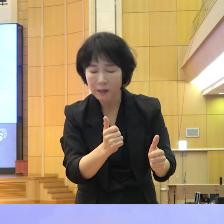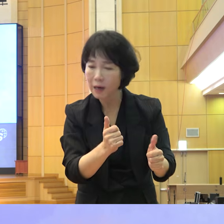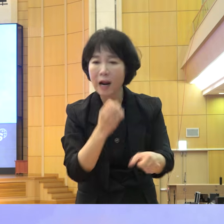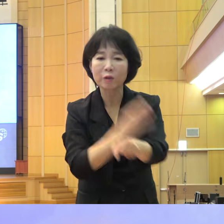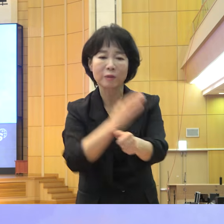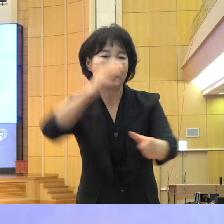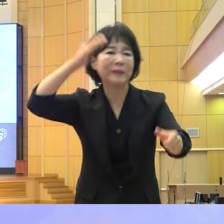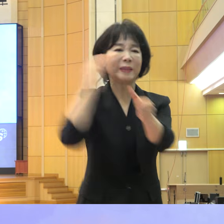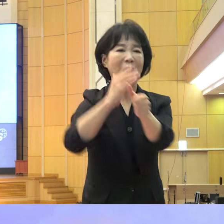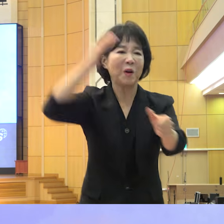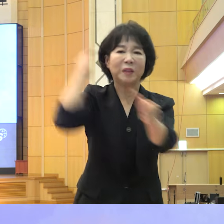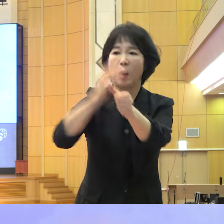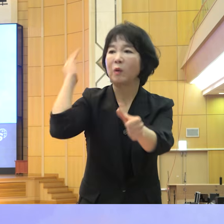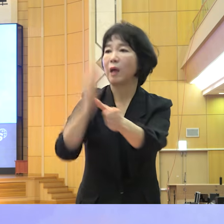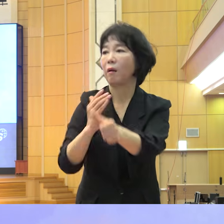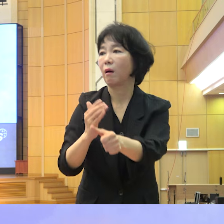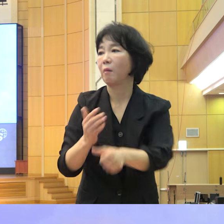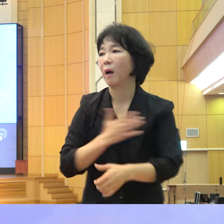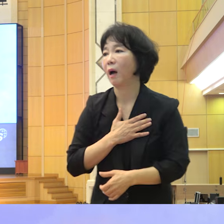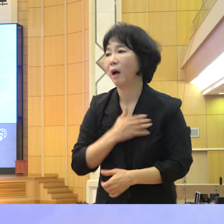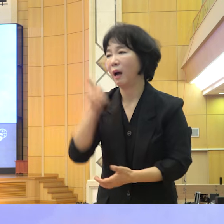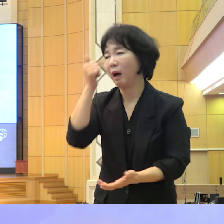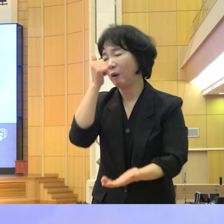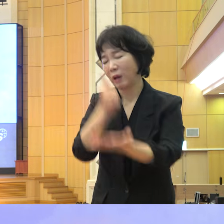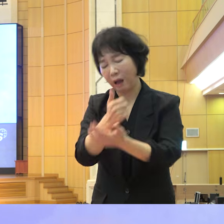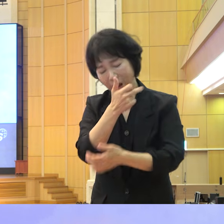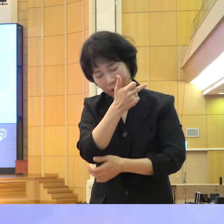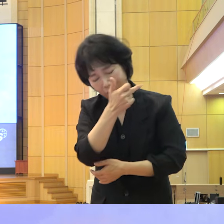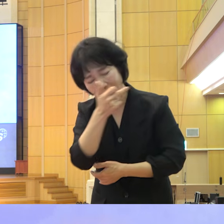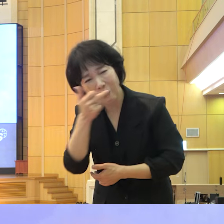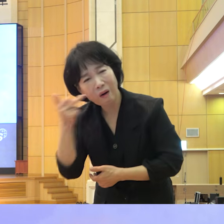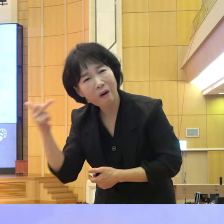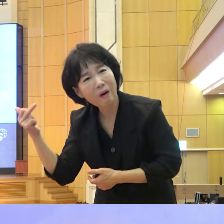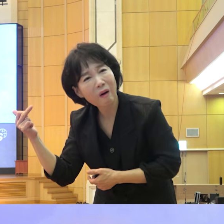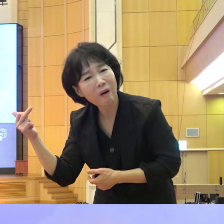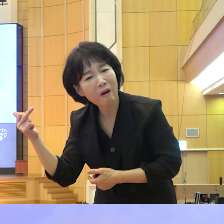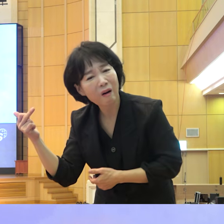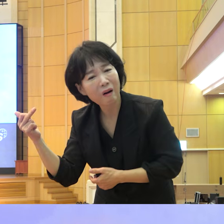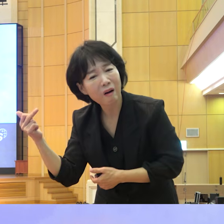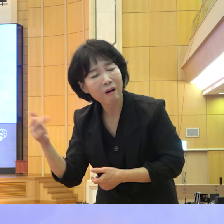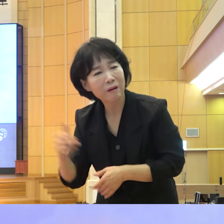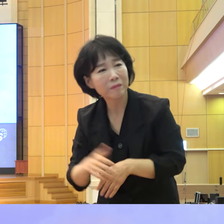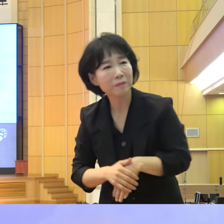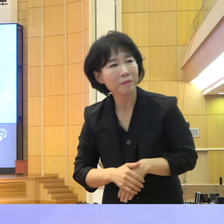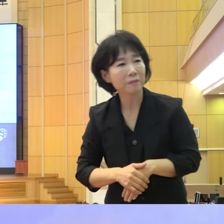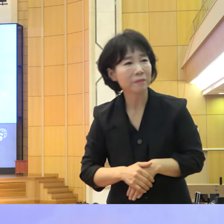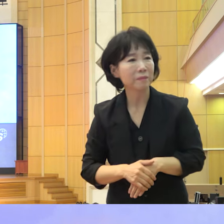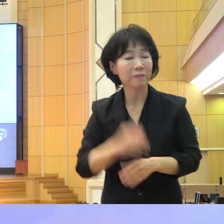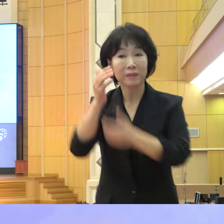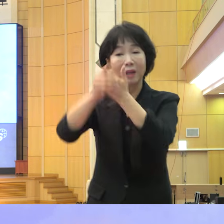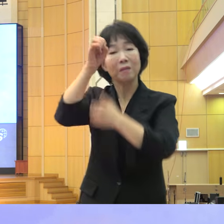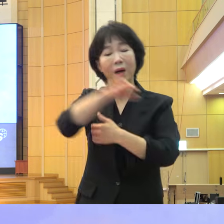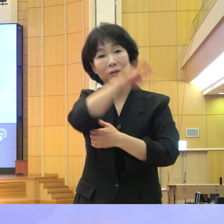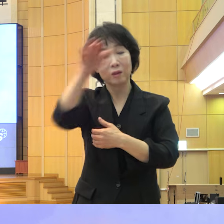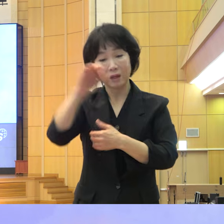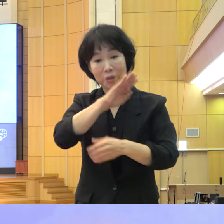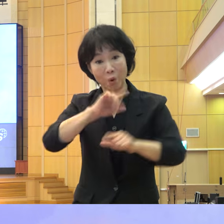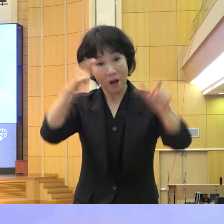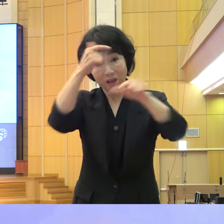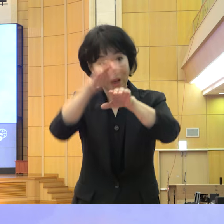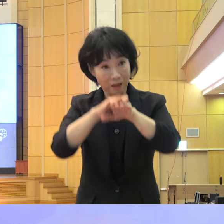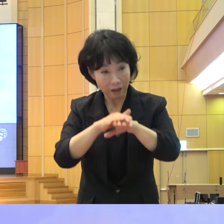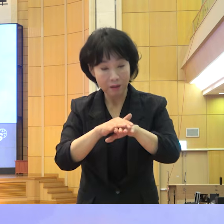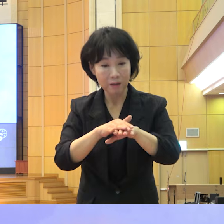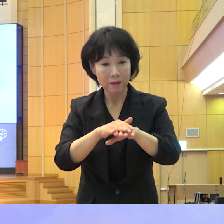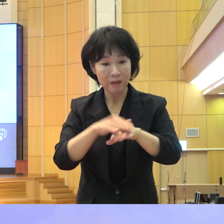못하게 하고 그래도 교회 나가면 잘라버리고 이렇게 해서 짐승까지도 일시키지 말라고 했는데